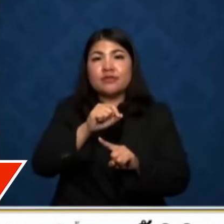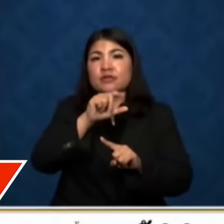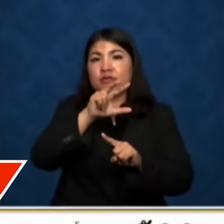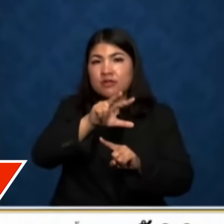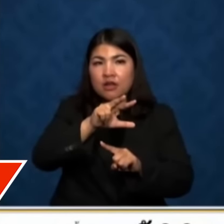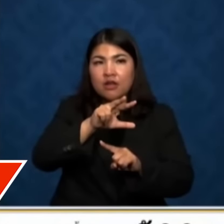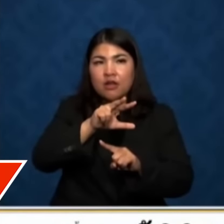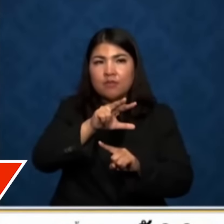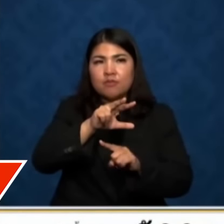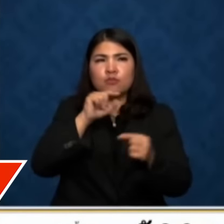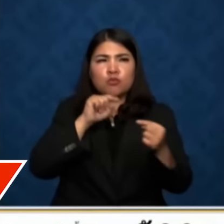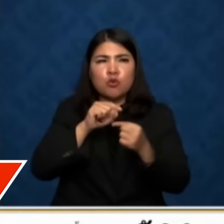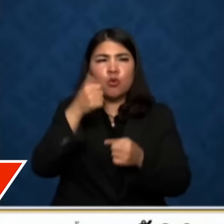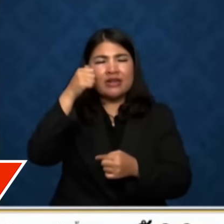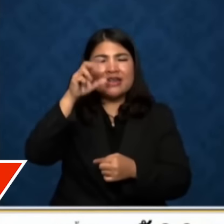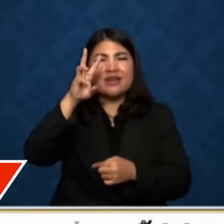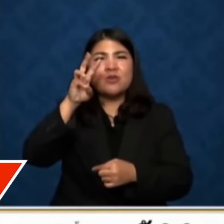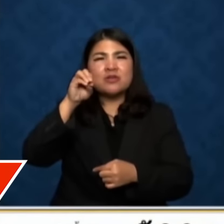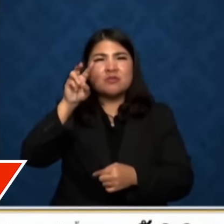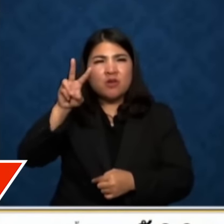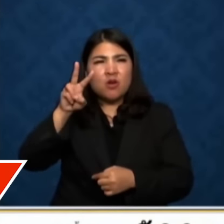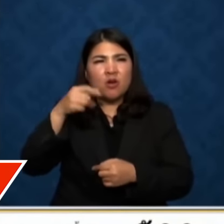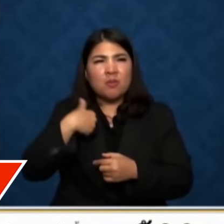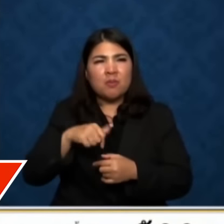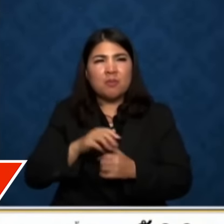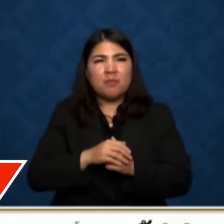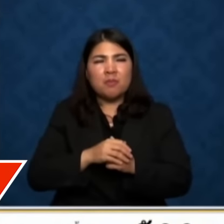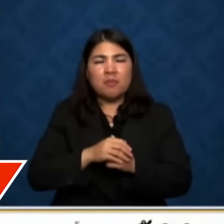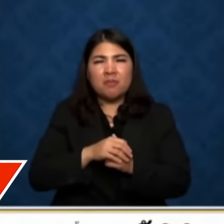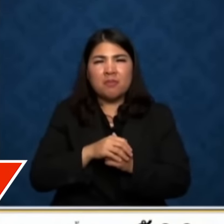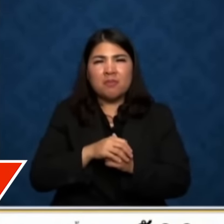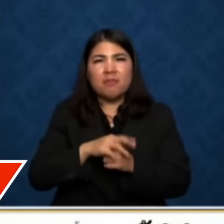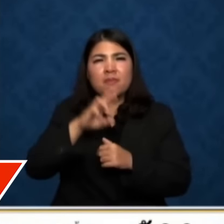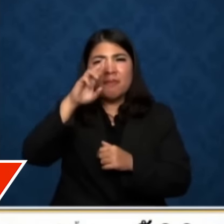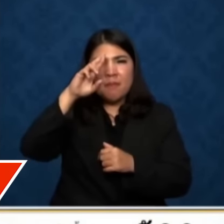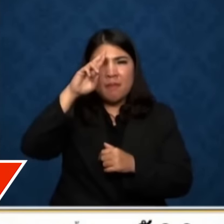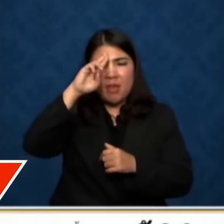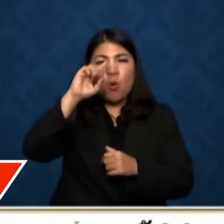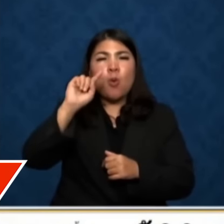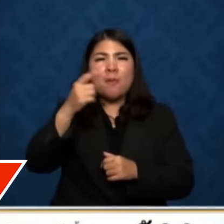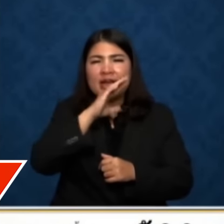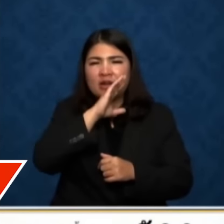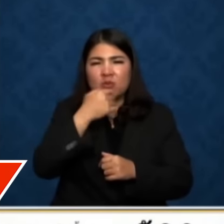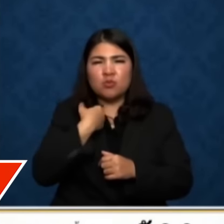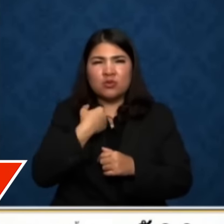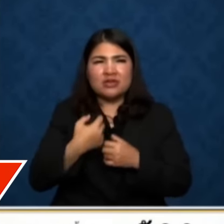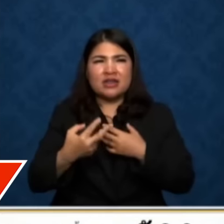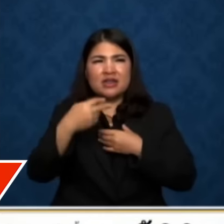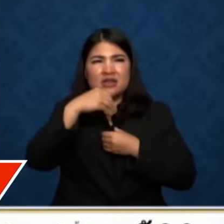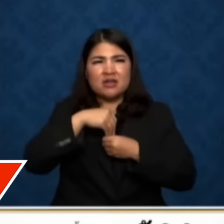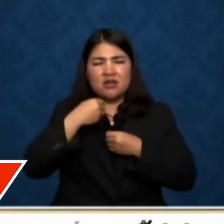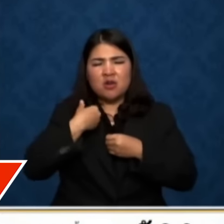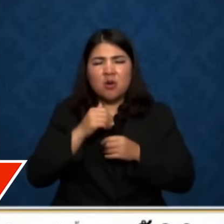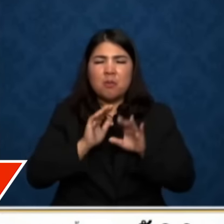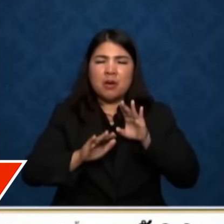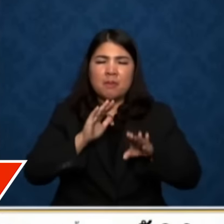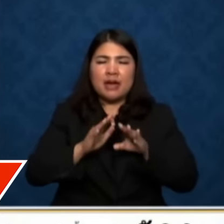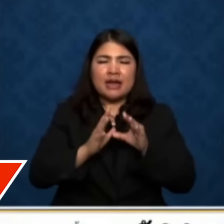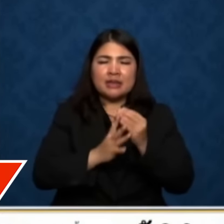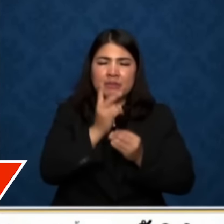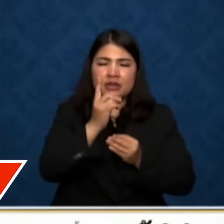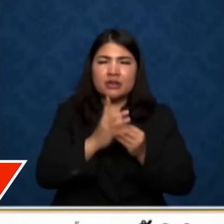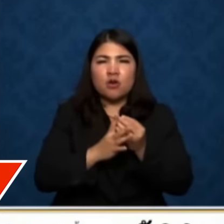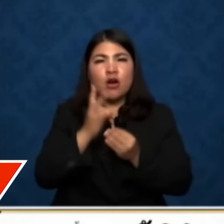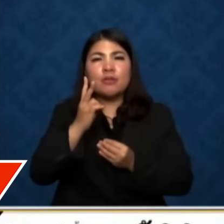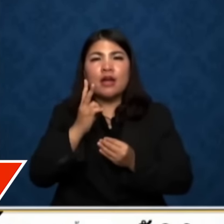62นะครับโอเคละอันนี้เป็นโรคใหม่หลังจากนั้นเนี่ยผมบอกแล้วว่าถ้าไม่มีภาวะแทรกซ้อนเนี่ยน่าจะนอนไม่เกินสักอาทิตย์2อาทิตย์แถวๆนี้นะ